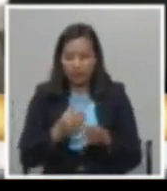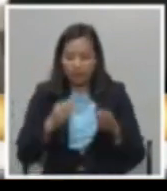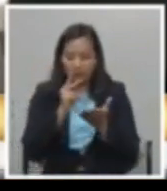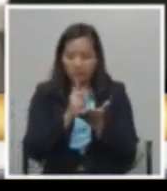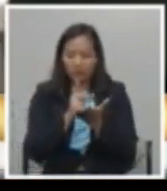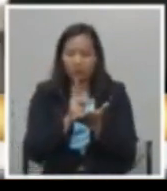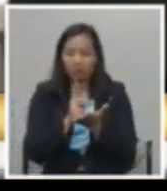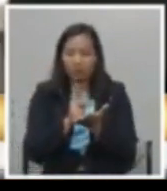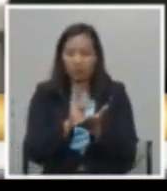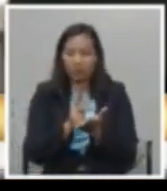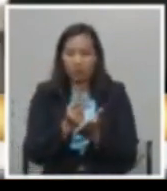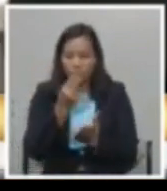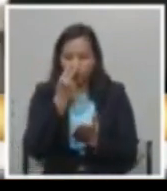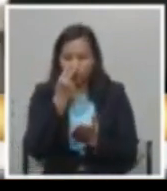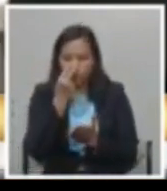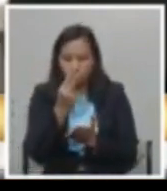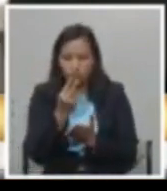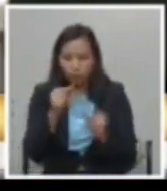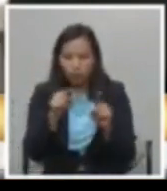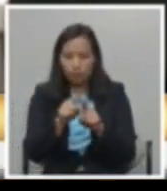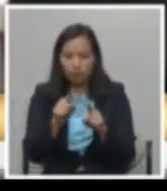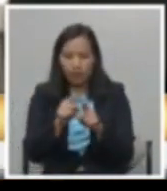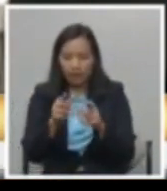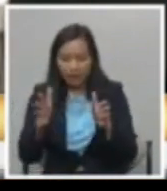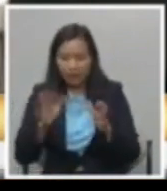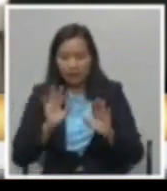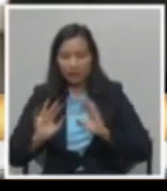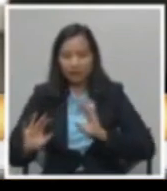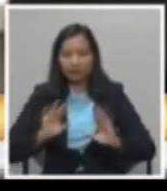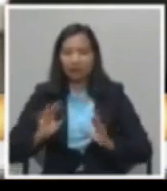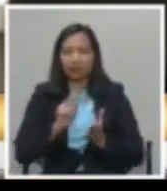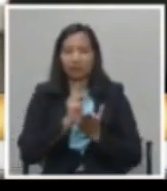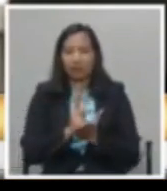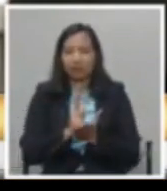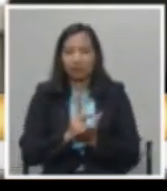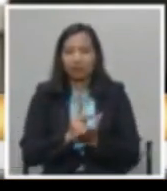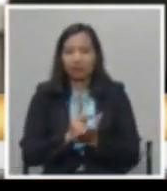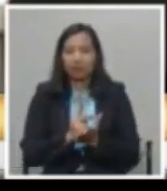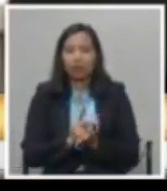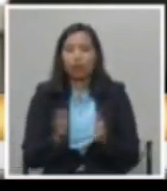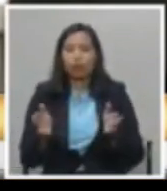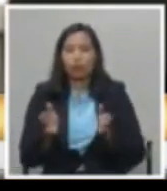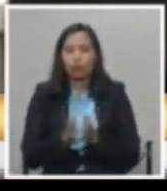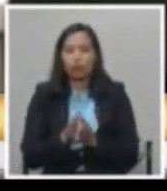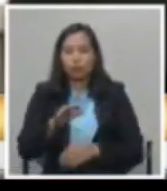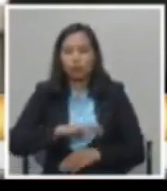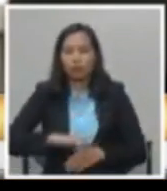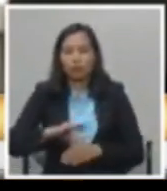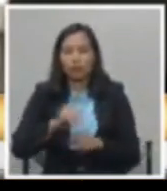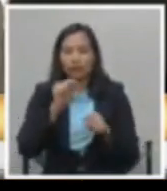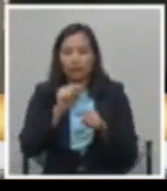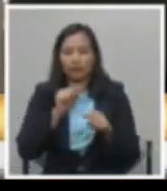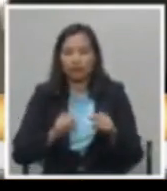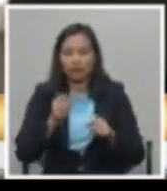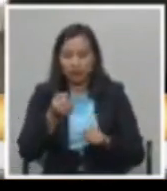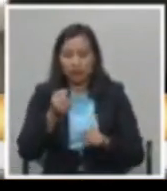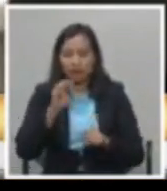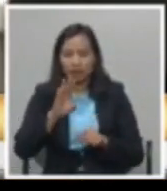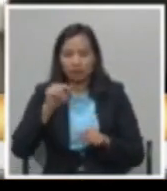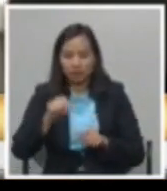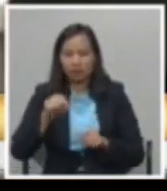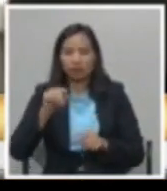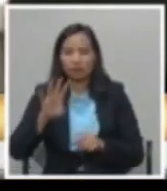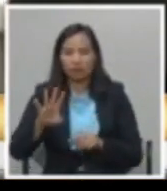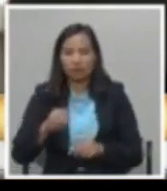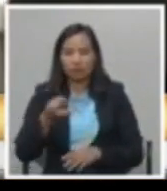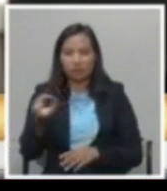กู้ดูเหมือนจะเยอะกว่าในอดีตแต่ถ้าเปรียบเทียบกับวงเงินงบประมาณโดยรวมสัดส่วนอยู่ที่เพียงแค่ 14.7%